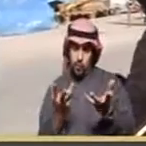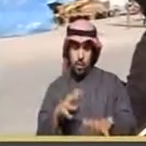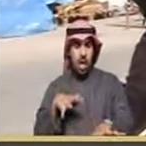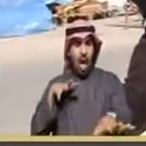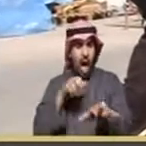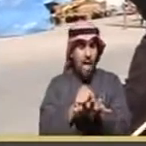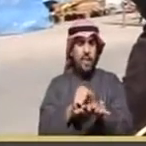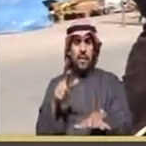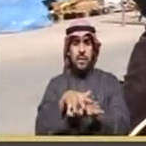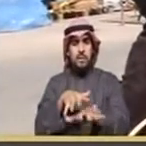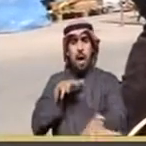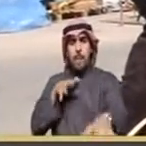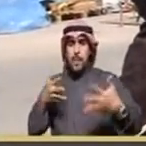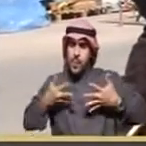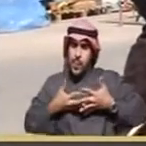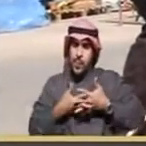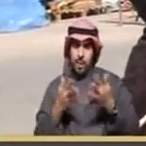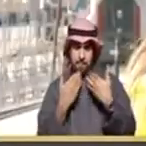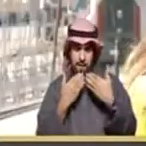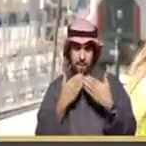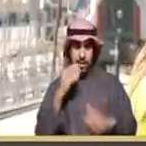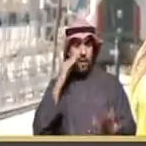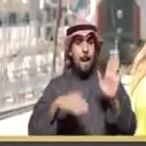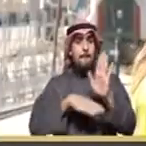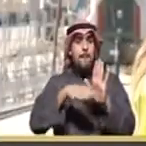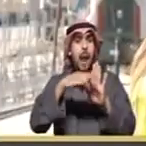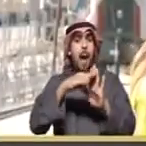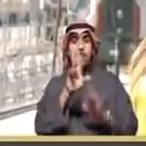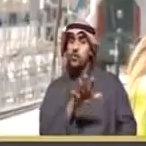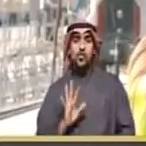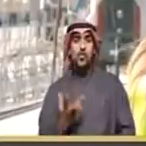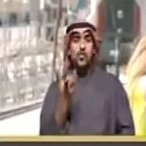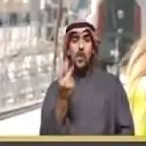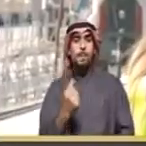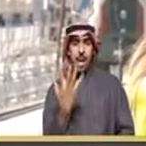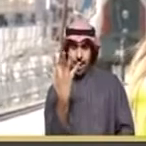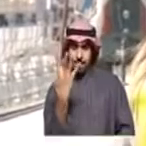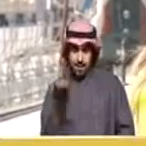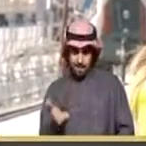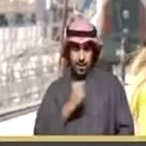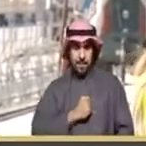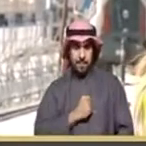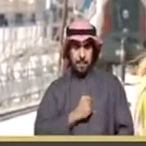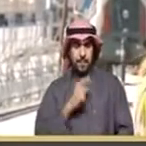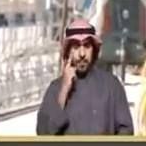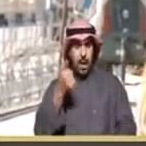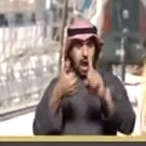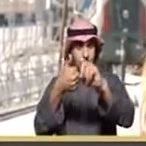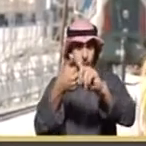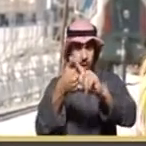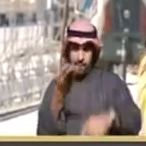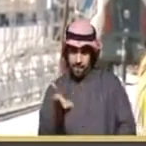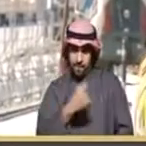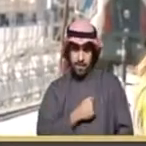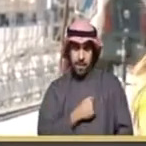الحوادث ينقسم إلى 5 مراحل. المشروع طبعا يتكون من مراحل متعددة، 5 مراحل. المرحلة الأولى